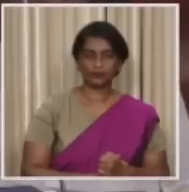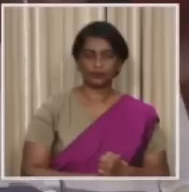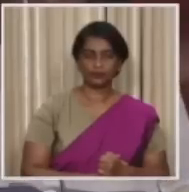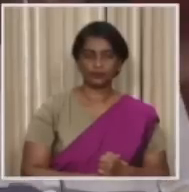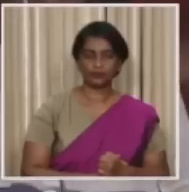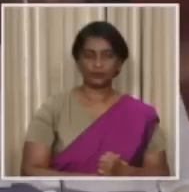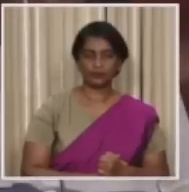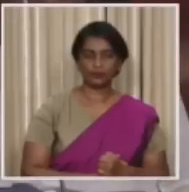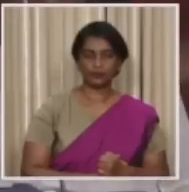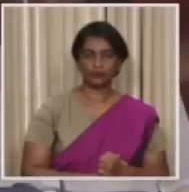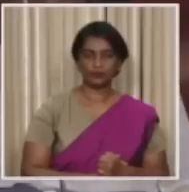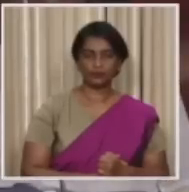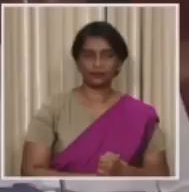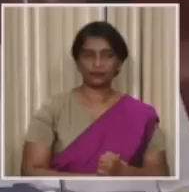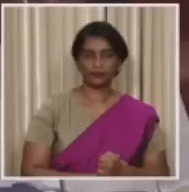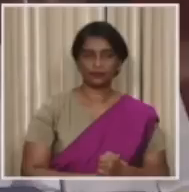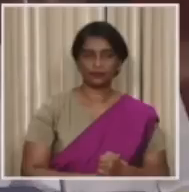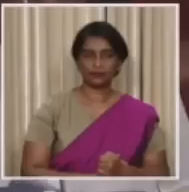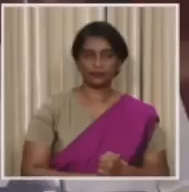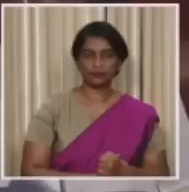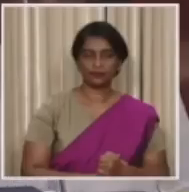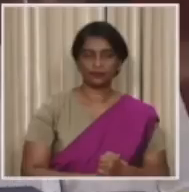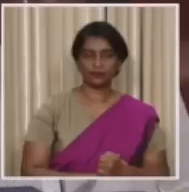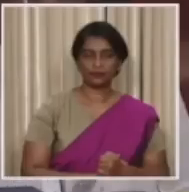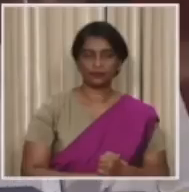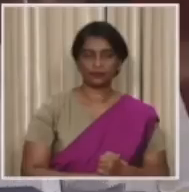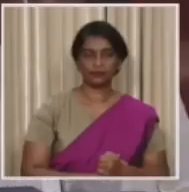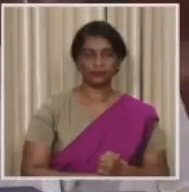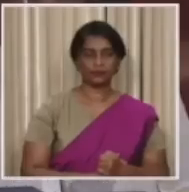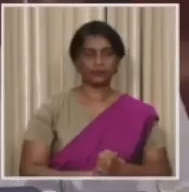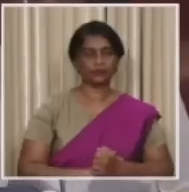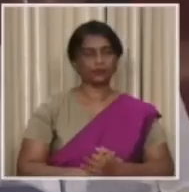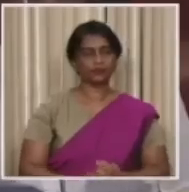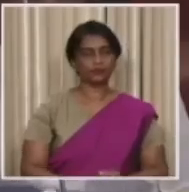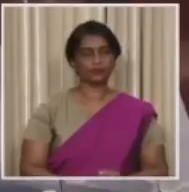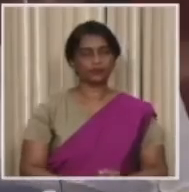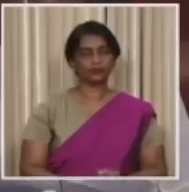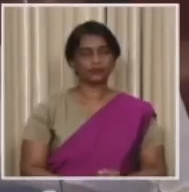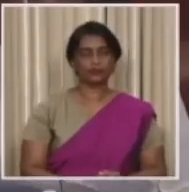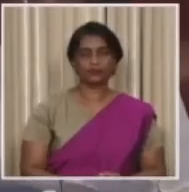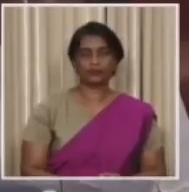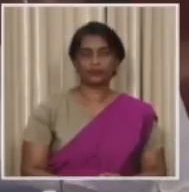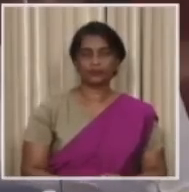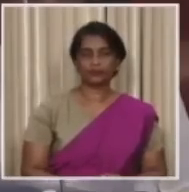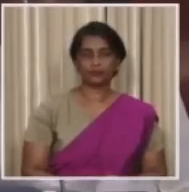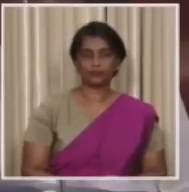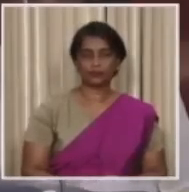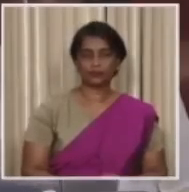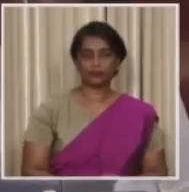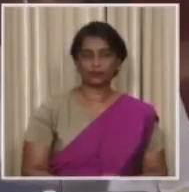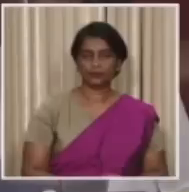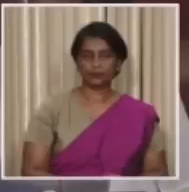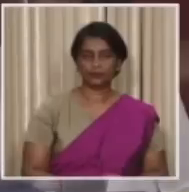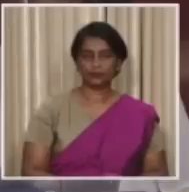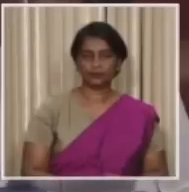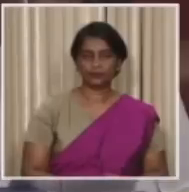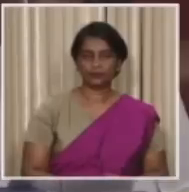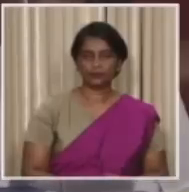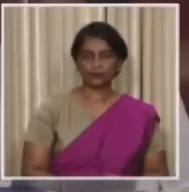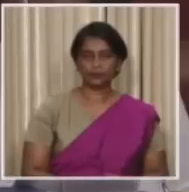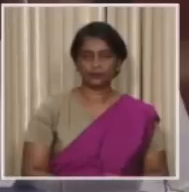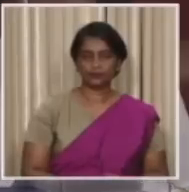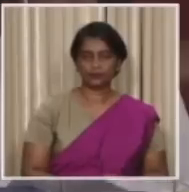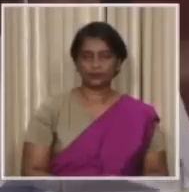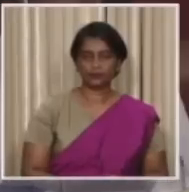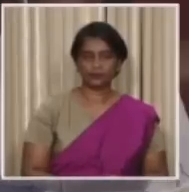මගෙන් පේනානා වගේ වැඩක්. ඉතින් අපි කියනවා විපක්ෂයේ මන්ත්‍රීවරයෙක් පත් කරන්න අපි කෙනෙක්ගෙන බක් යෝජනා කළා තියෙනවා. ප්ලීස් සර්